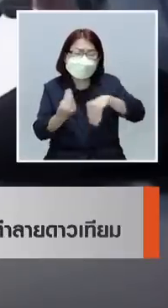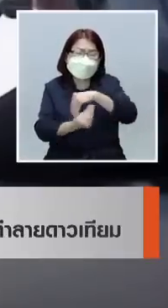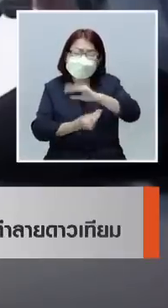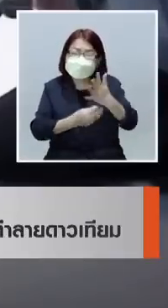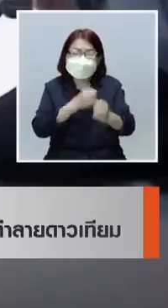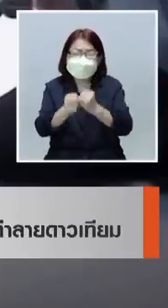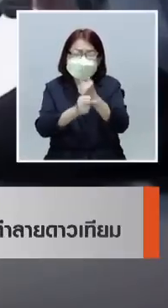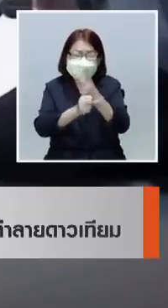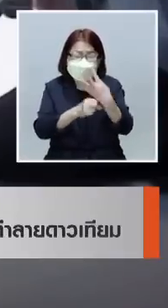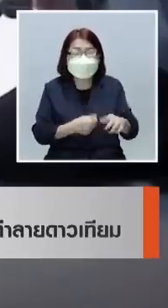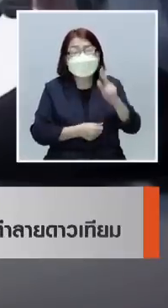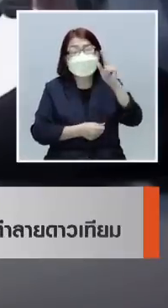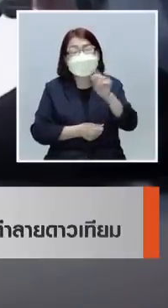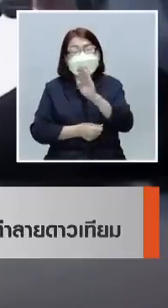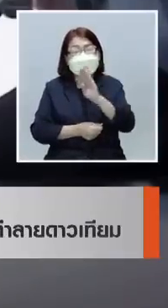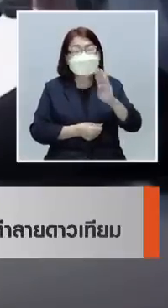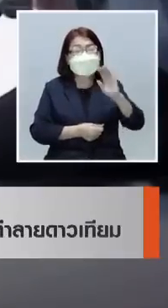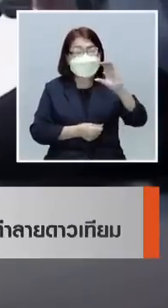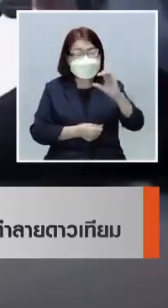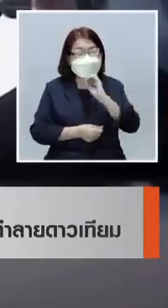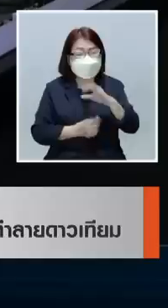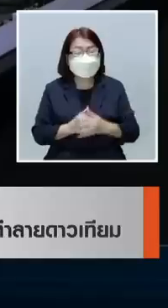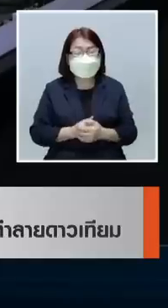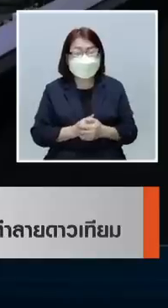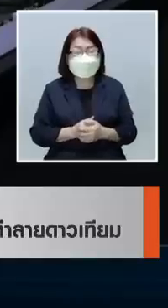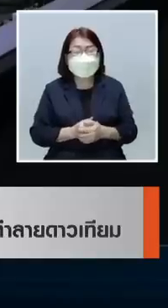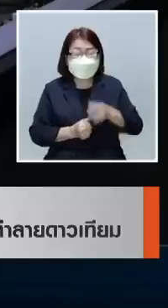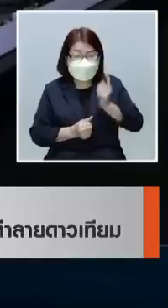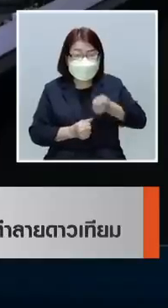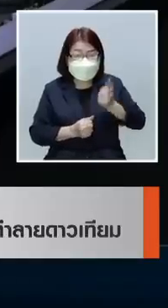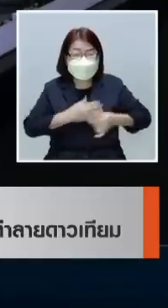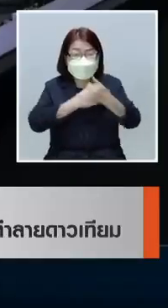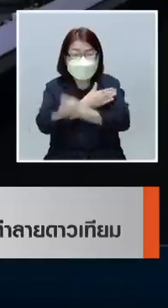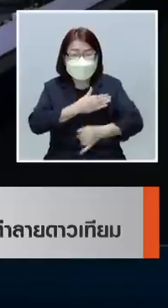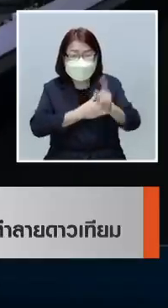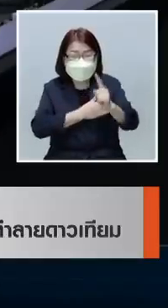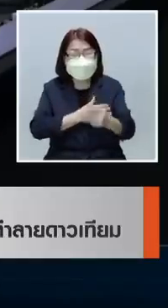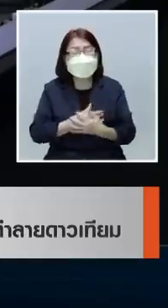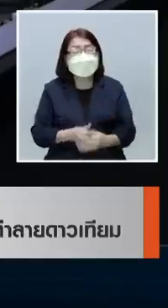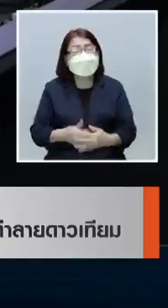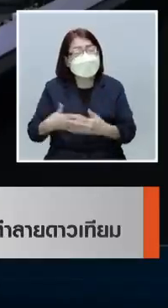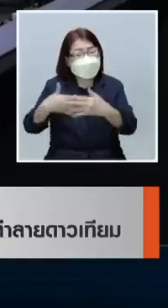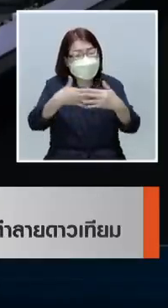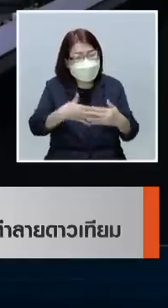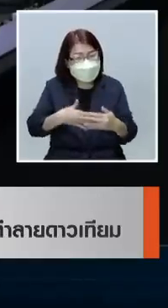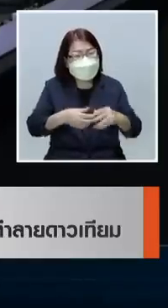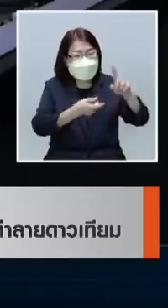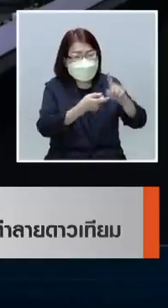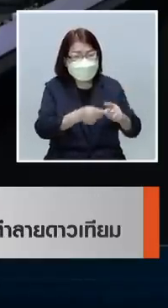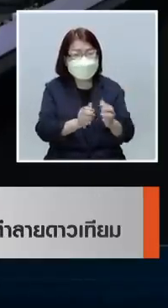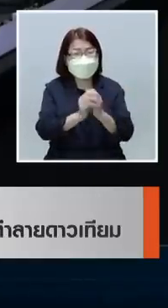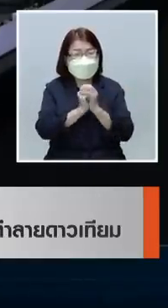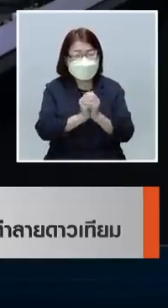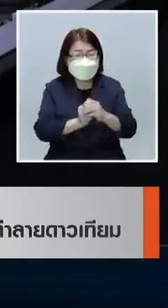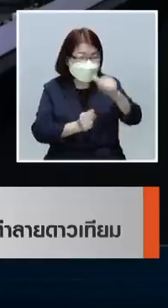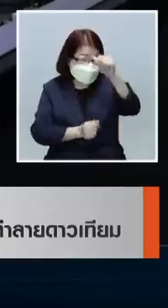สำนักข่าว BBC มีรายงานวิเคราะห์นะคะว่าเอาเข้าจริงหลายๆประเทศนะคะอย่างเช่นสหรัฐรัสเซียจีนอินเดียมีศักยภาพในการโ